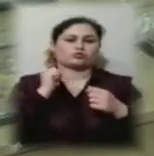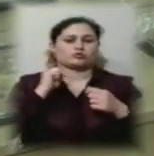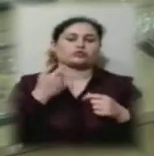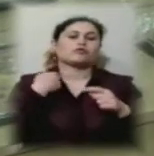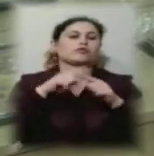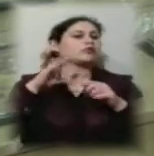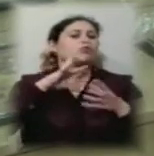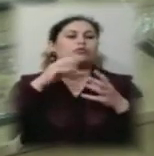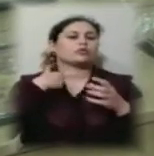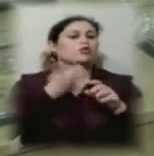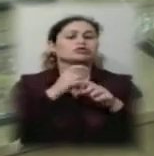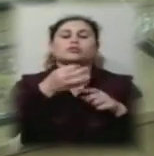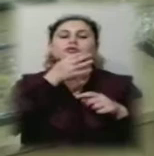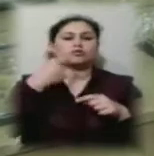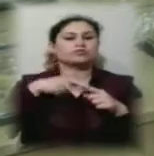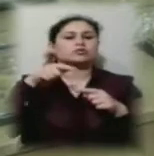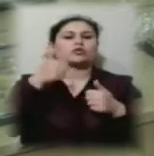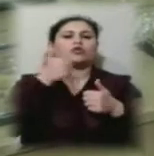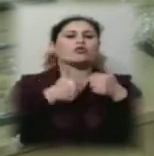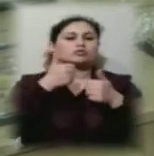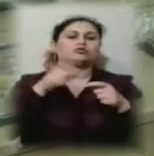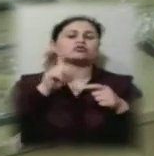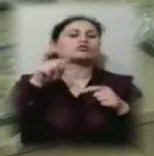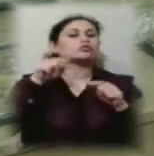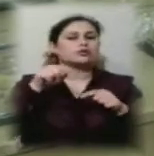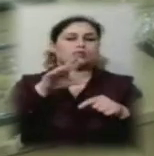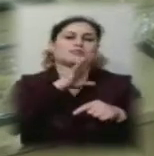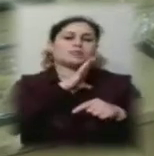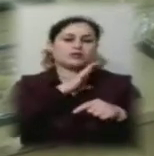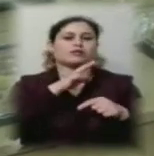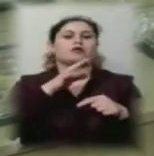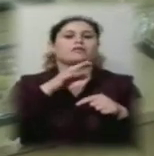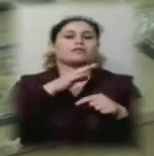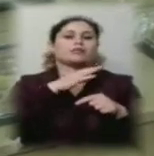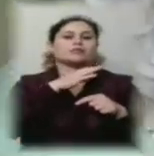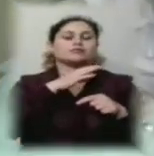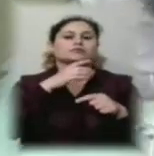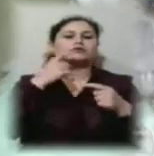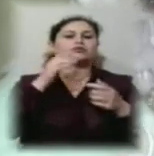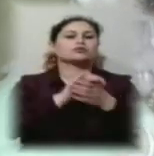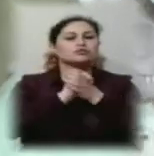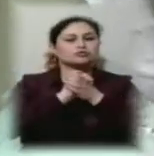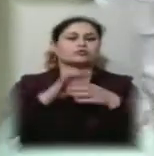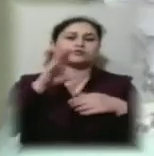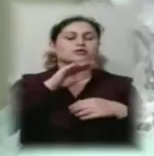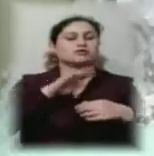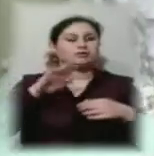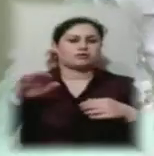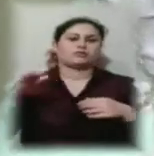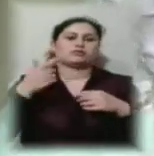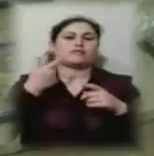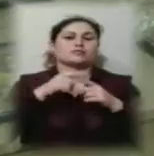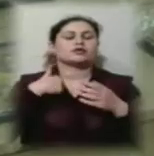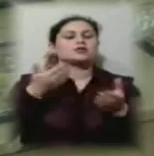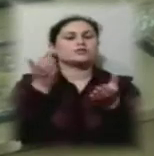на цьому конкурсі, що там були дружні діти. Я познакомилась